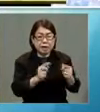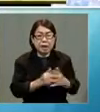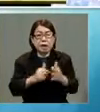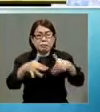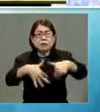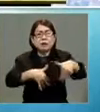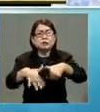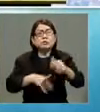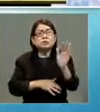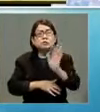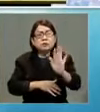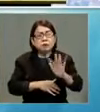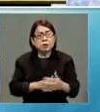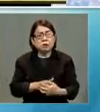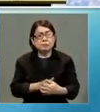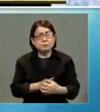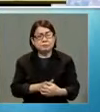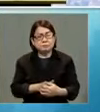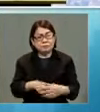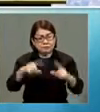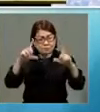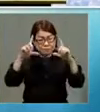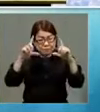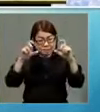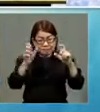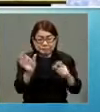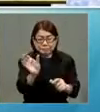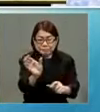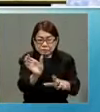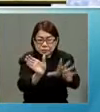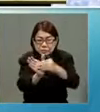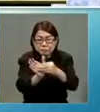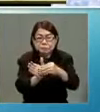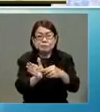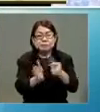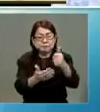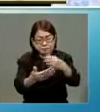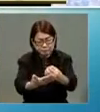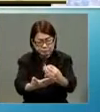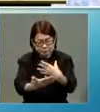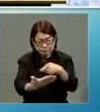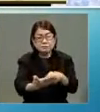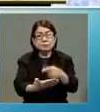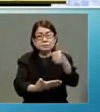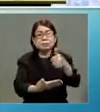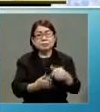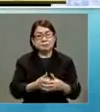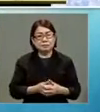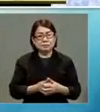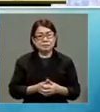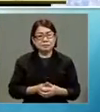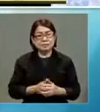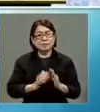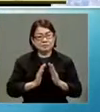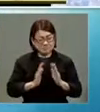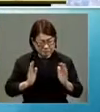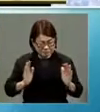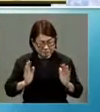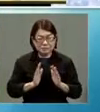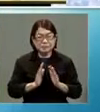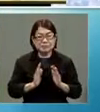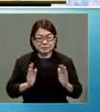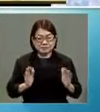ริการก็เพียงแค่ใช้กล้องส่องเข้าไปแล้วก็หรือโปรแกรมใดๆที่สามารถอ่าน QR code ก็ใช้ได้แล้วนะครับต้องขอขอบพระคุณเป็นอย่างสู